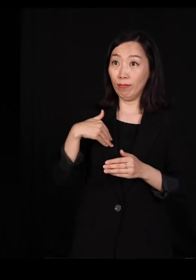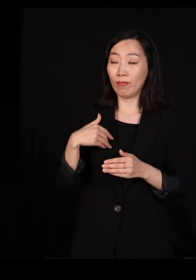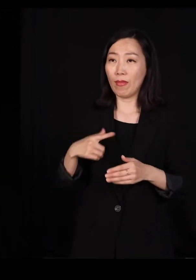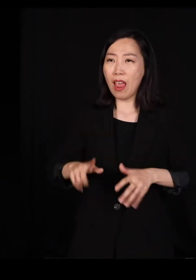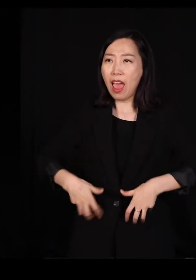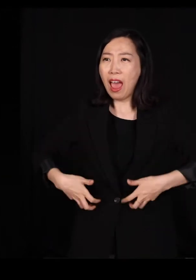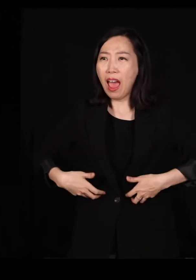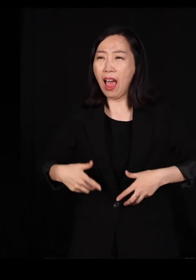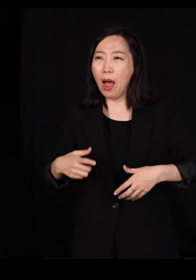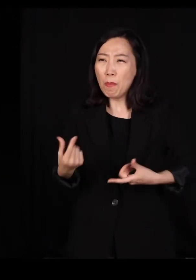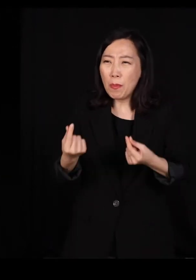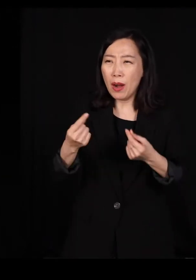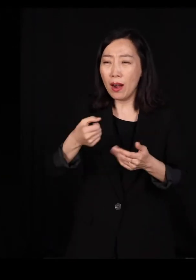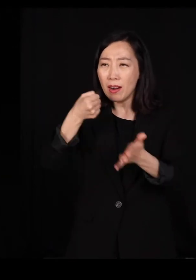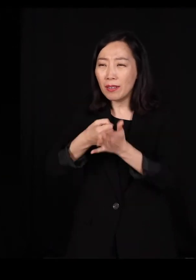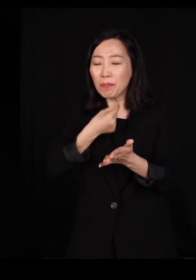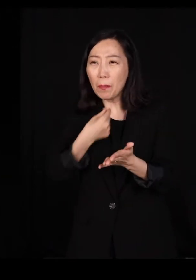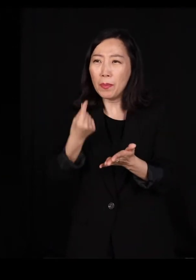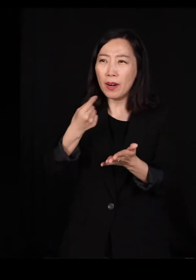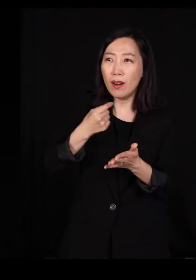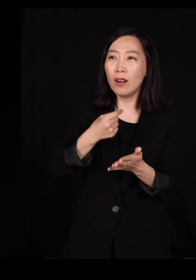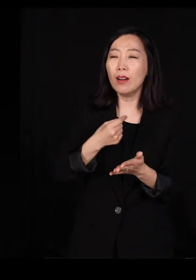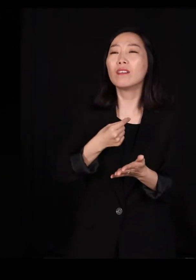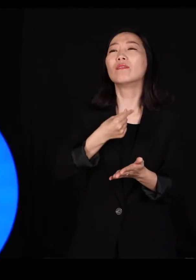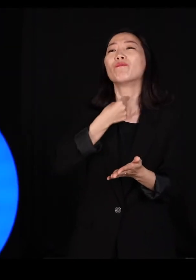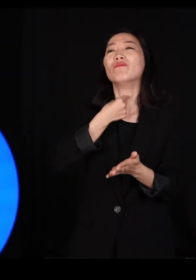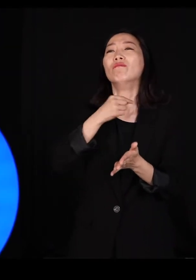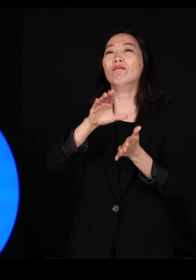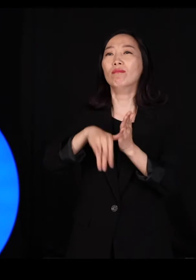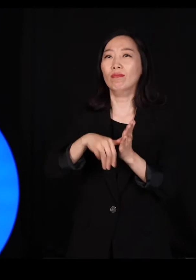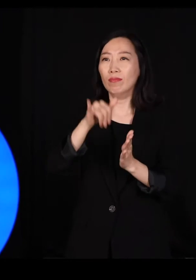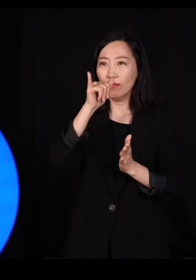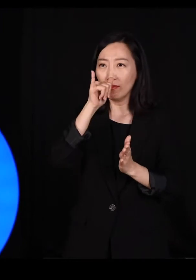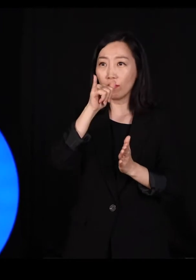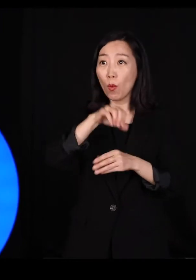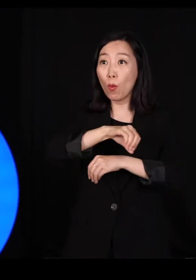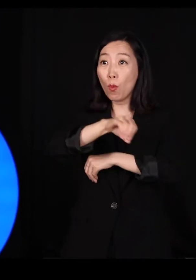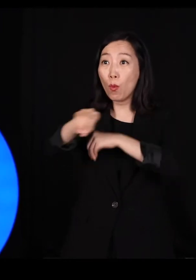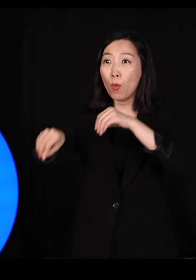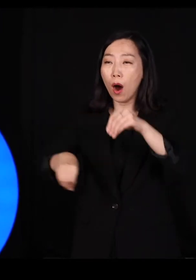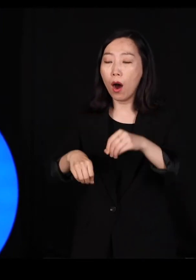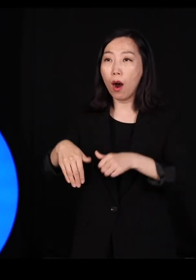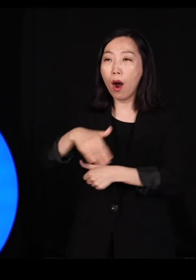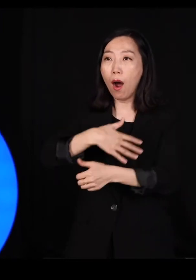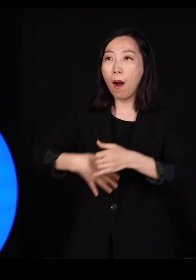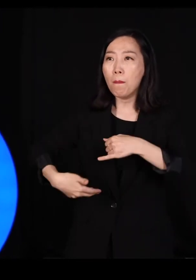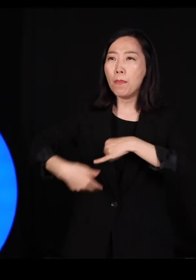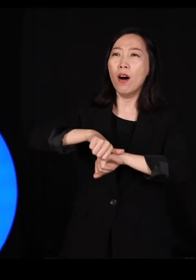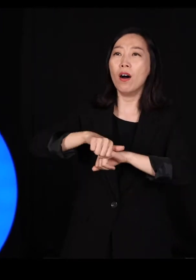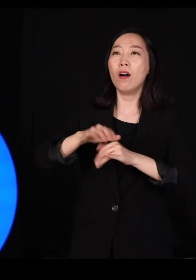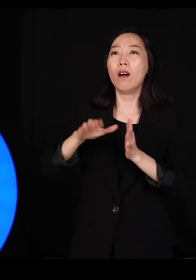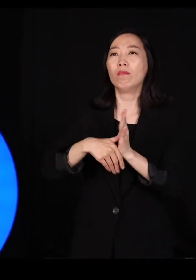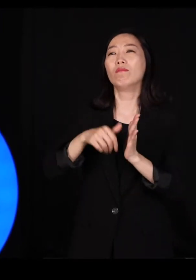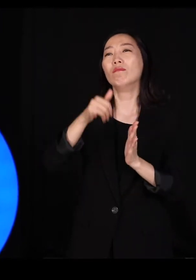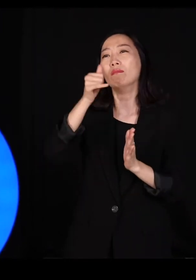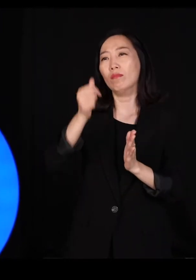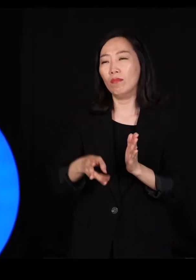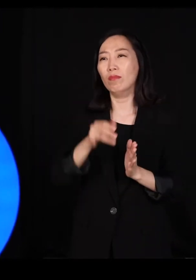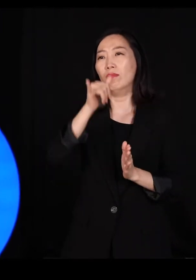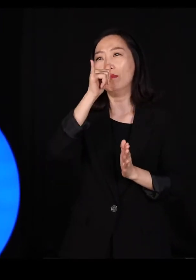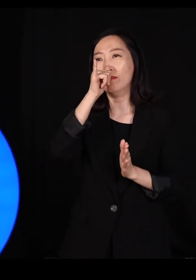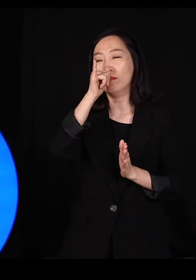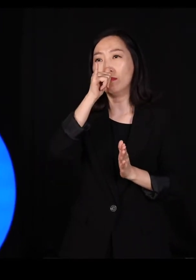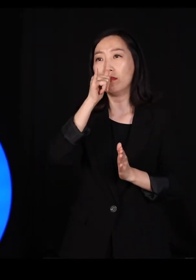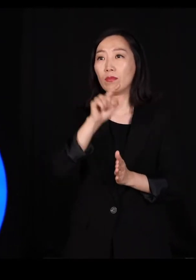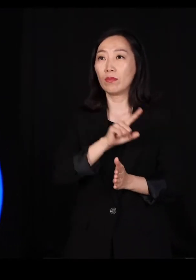그때 서둘러서 어떤 결론에 이르려고 합니다. 그럴수록 오히려 어떤 미궁에 빠질 때가 많은 거죠. 여기서